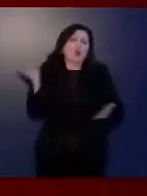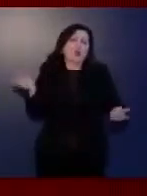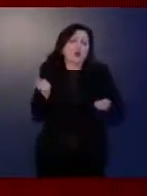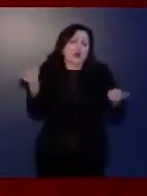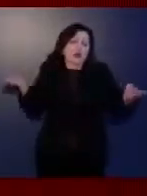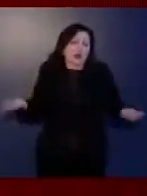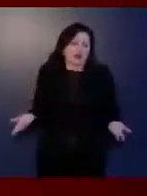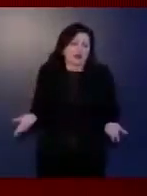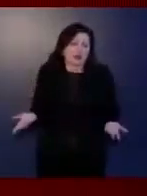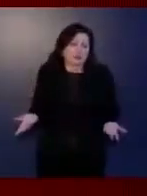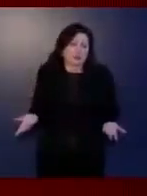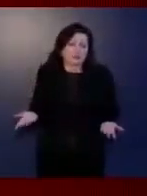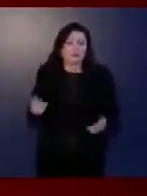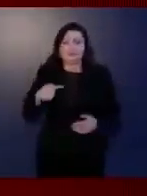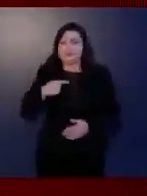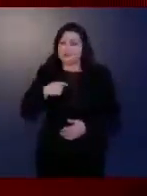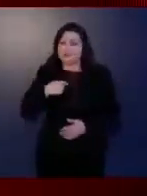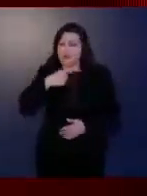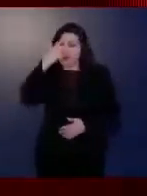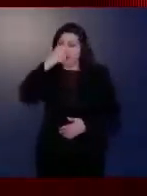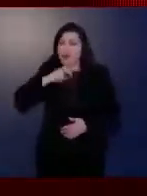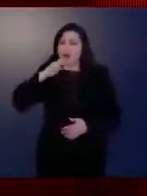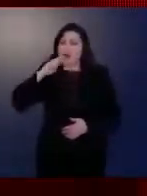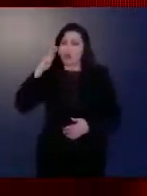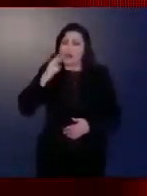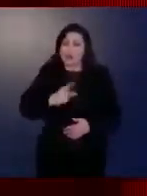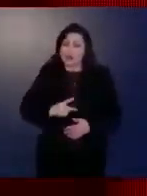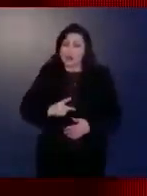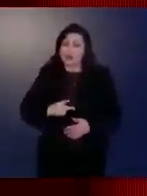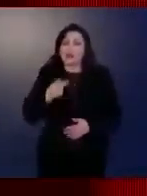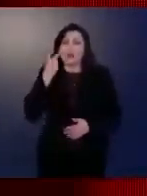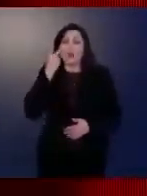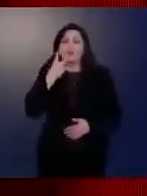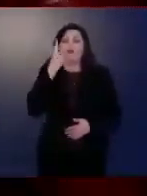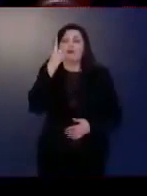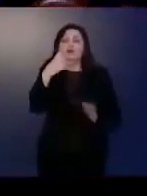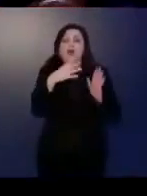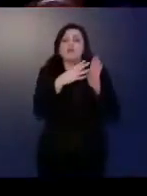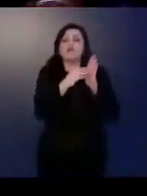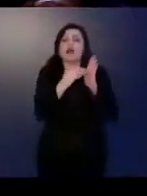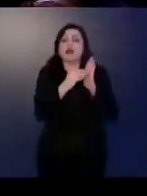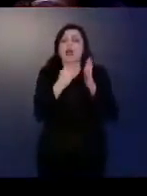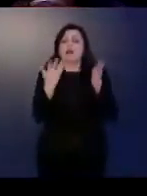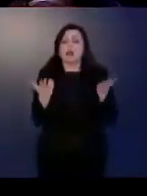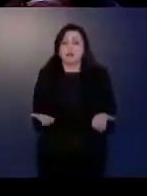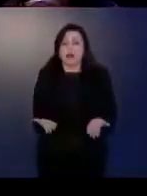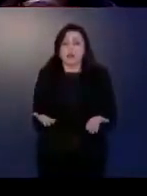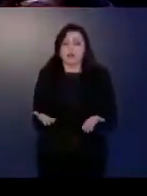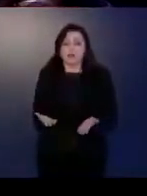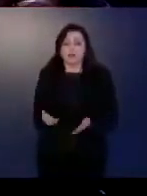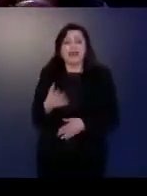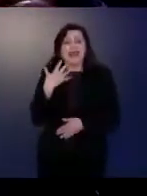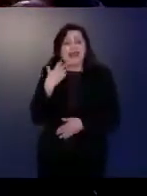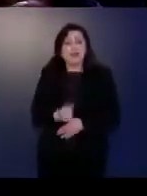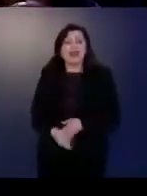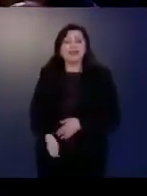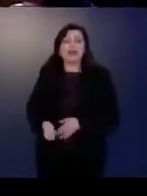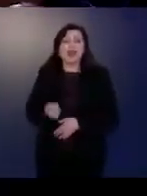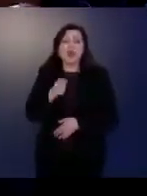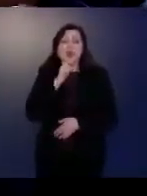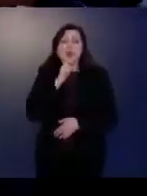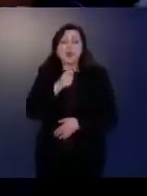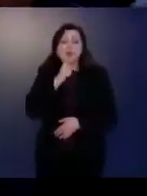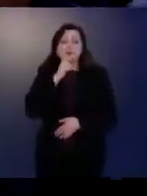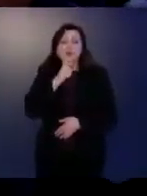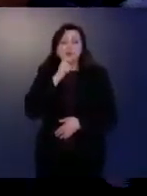κάποιος, λέω σε όλους, δείτε ένα παράδειγμα. Η πολιτική με κεφαλαίο πι είναι